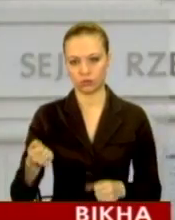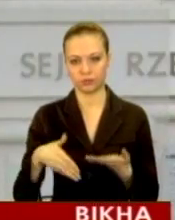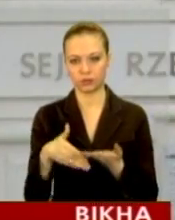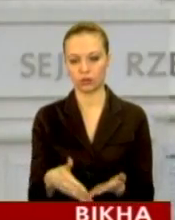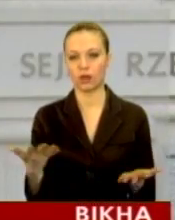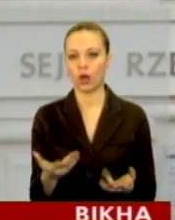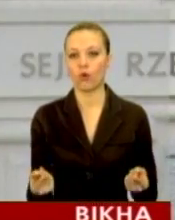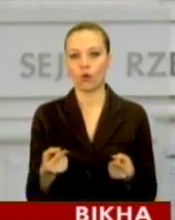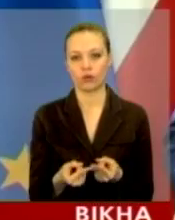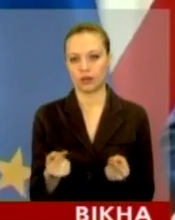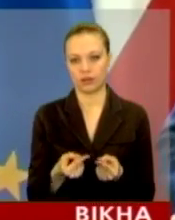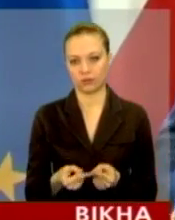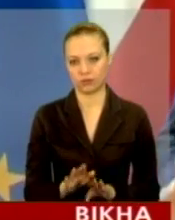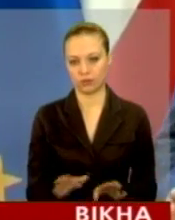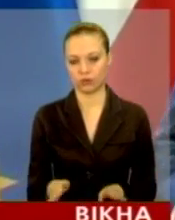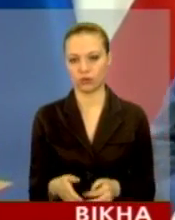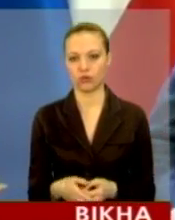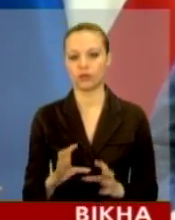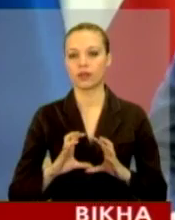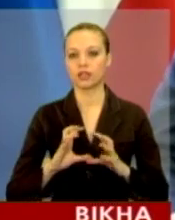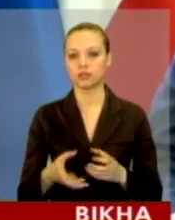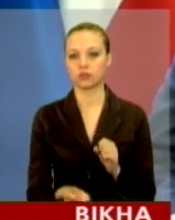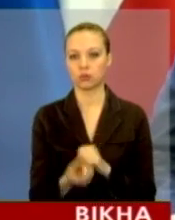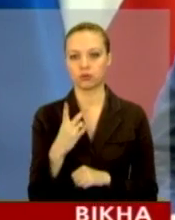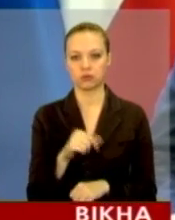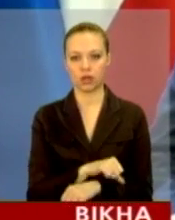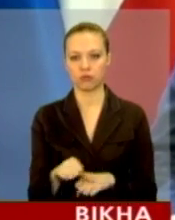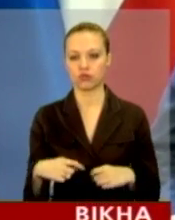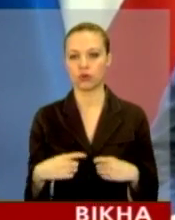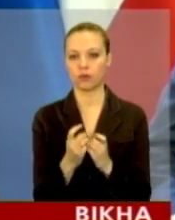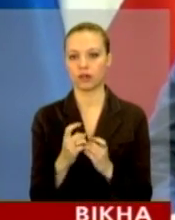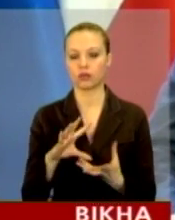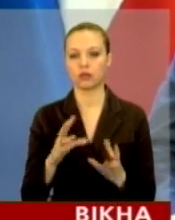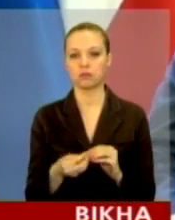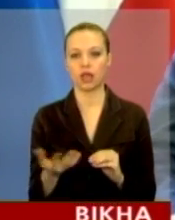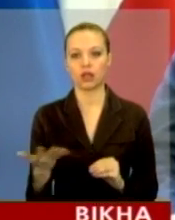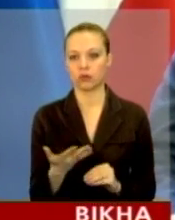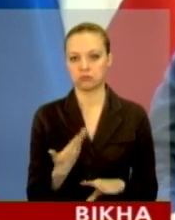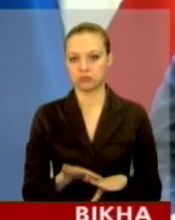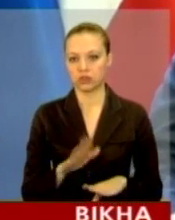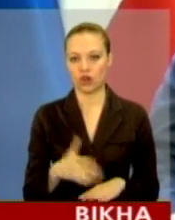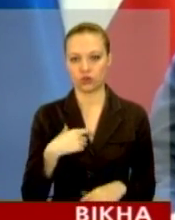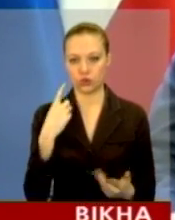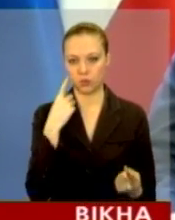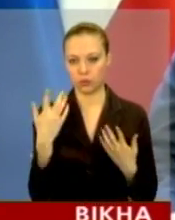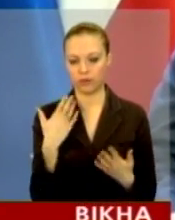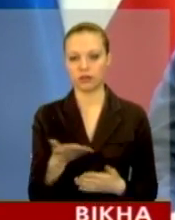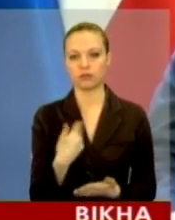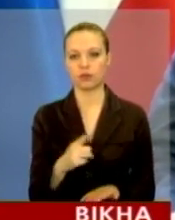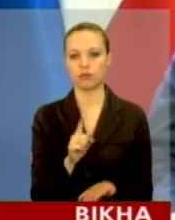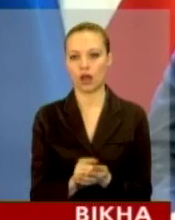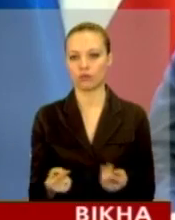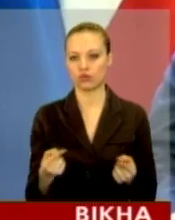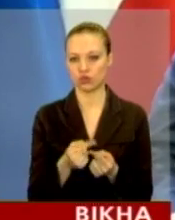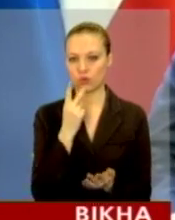яку конкретно не поточнюють. Світ опинився на межі конфлікту, наслідки якого навіть тяжко собі уявити. Ми маємо